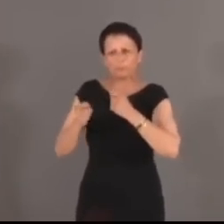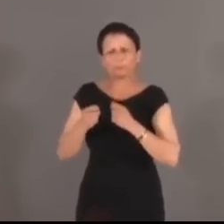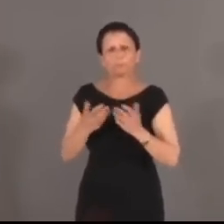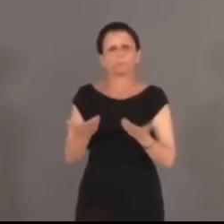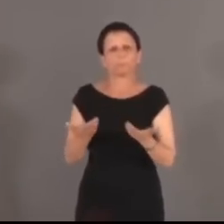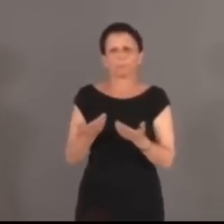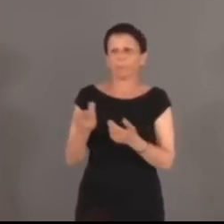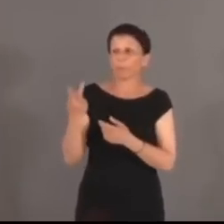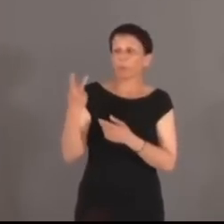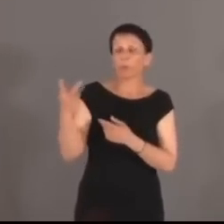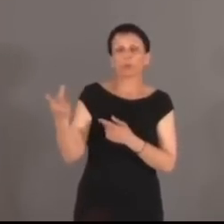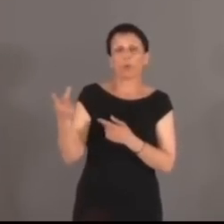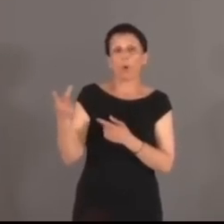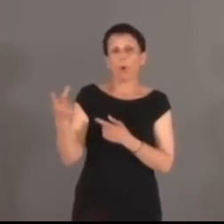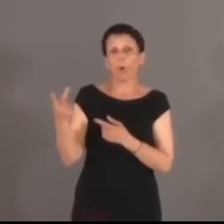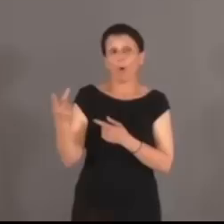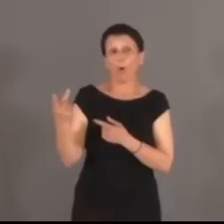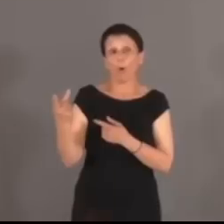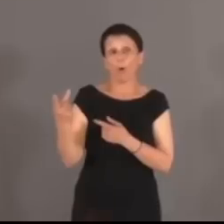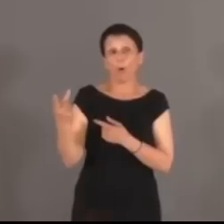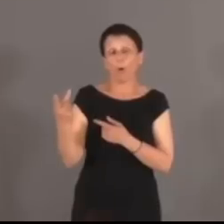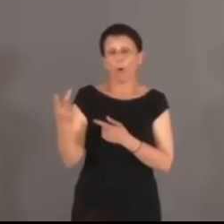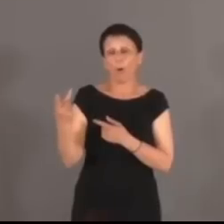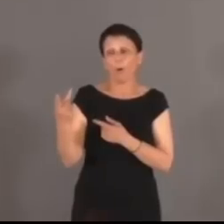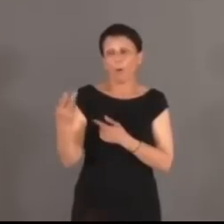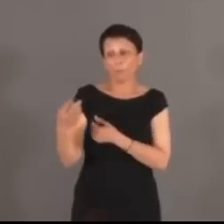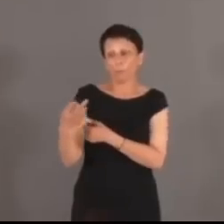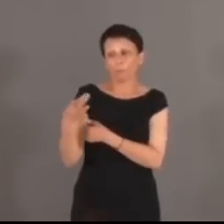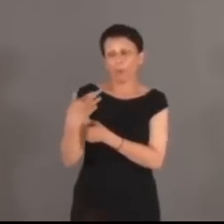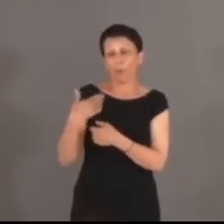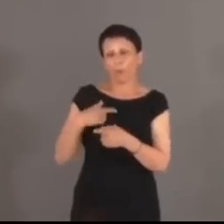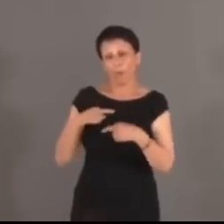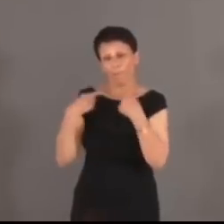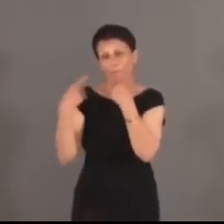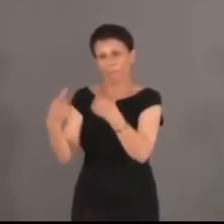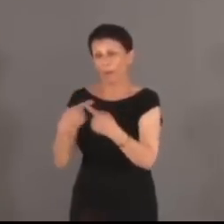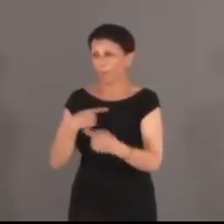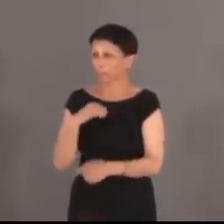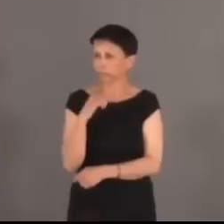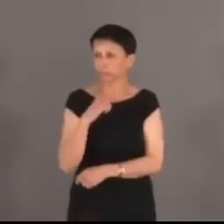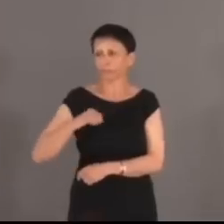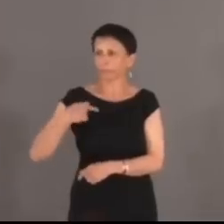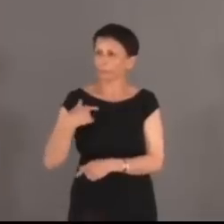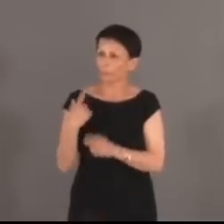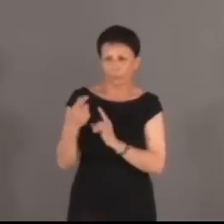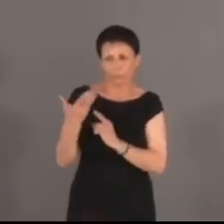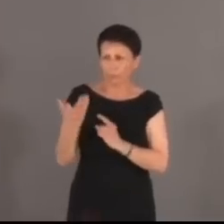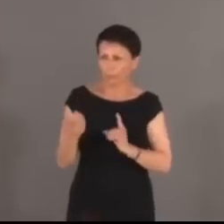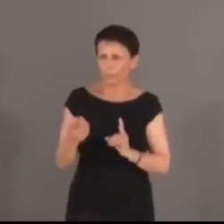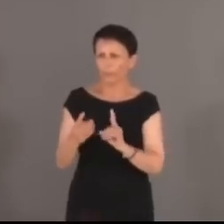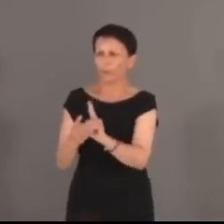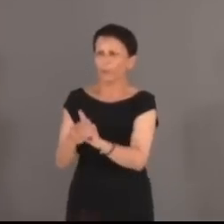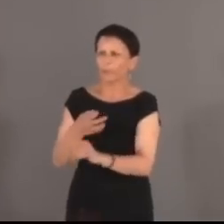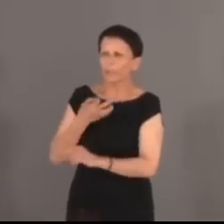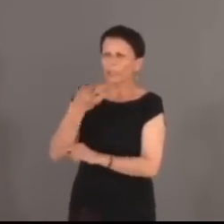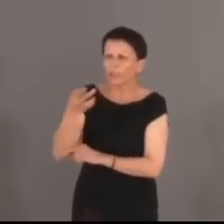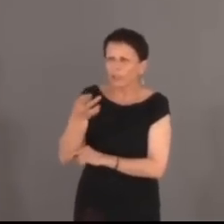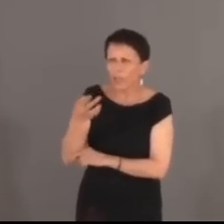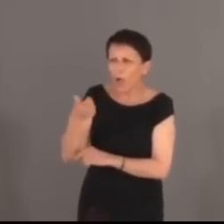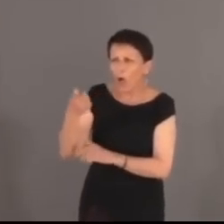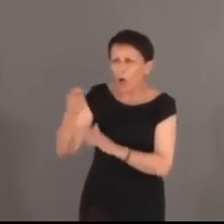j'interrompais son refus de me laisser passer en lui demandant si un jour il arrêterait ses conneries.